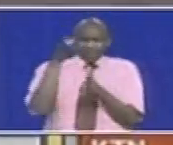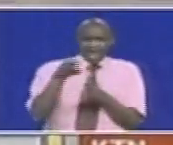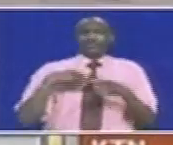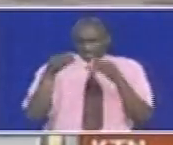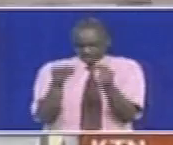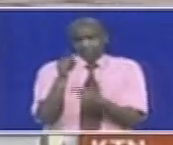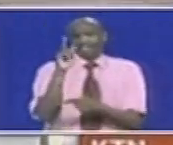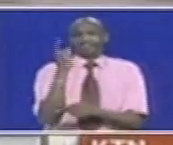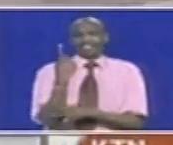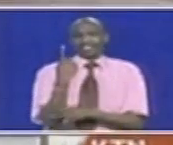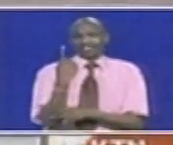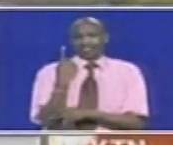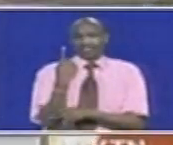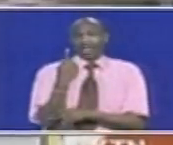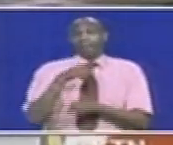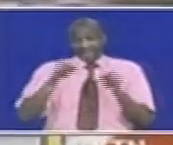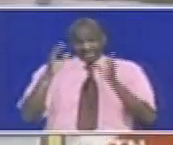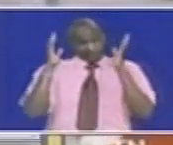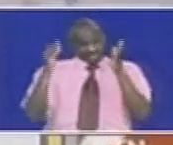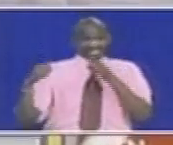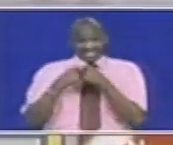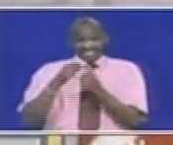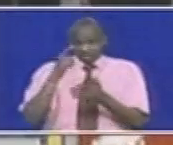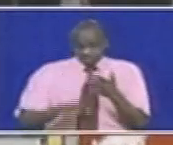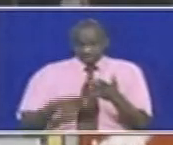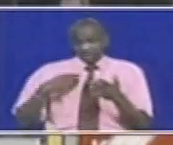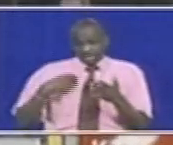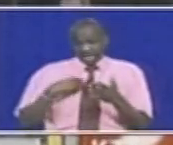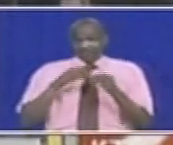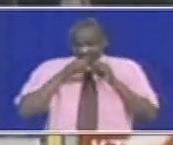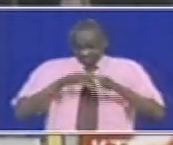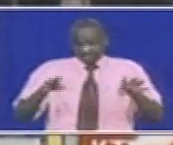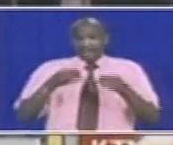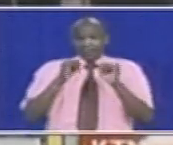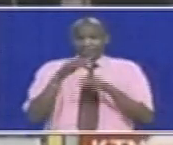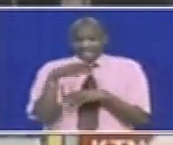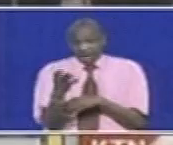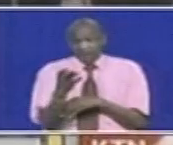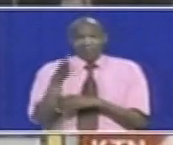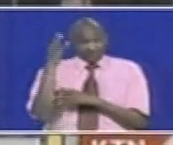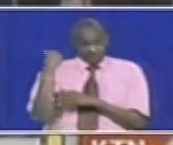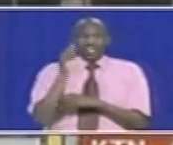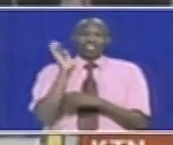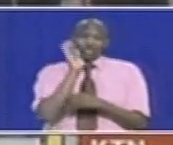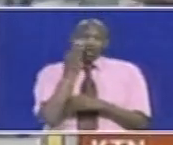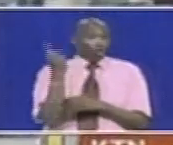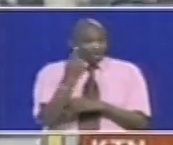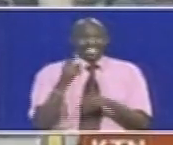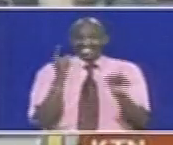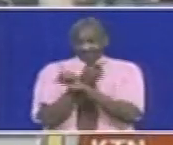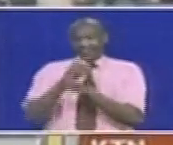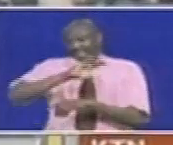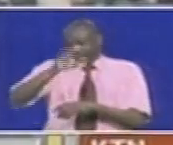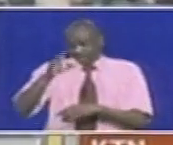tutatatua. Kibarua kigumu hapa ni katika utekelezwaji wa gatuzi namna lilivyonuiwa, na sio Isiolo tu bali katika kaunti zingine